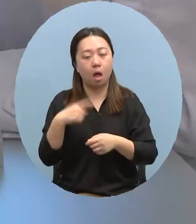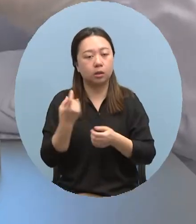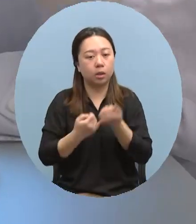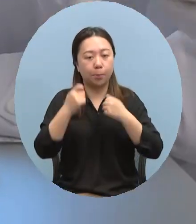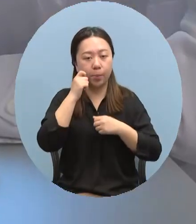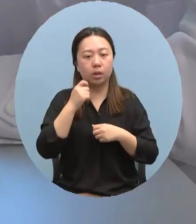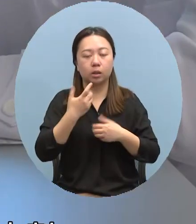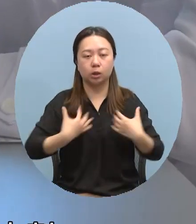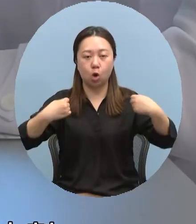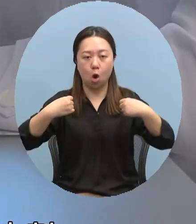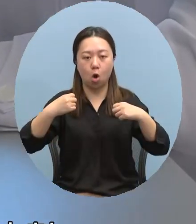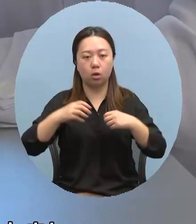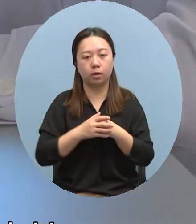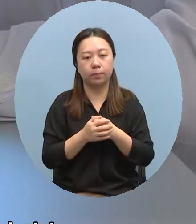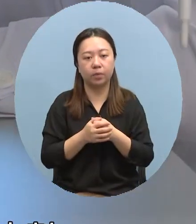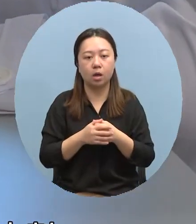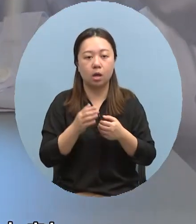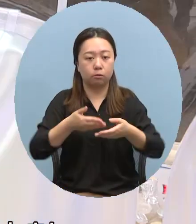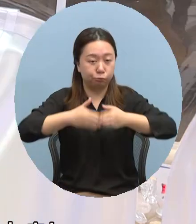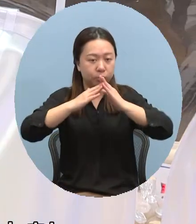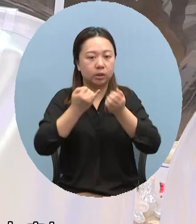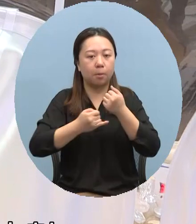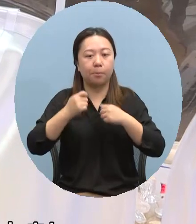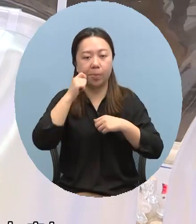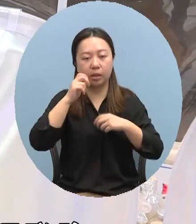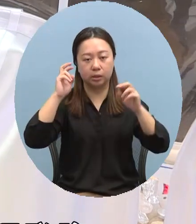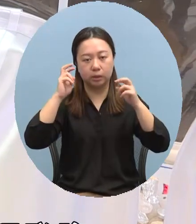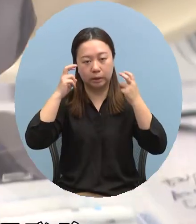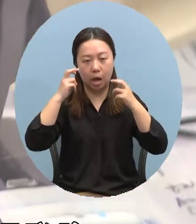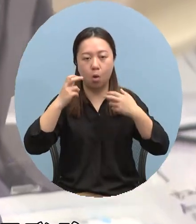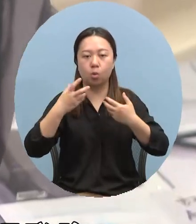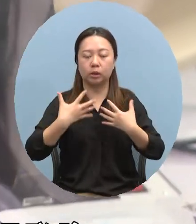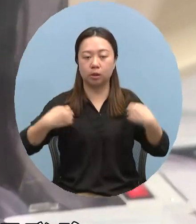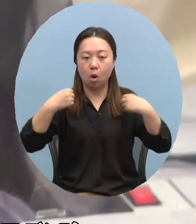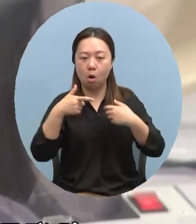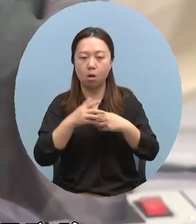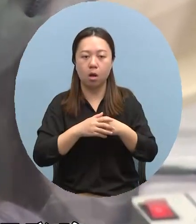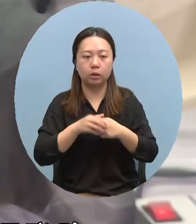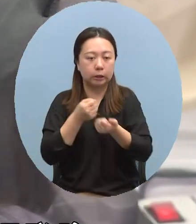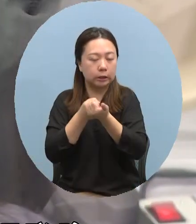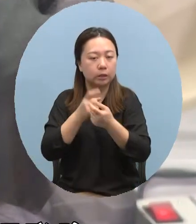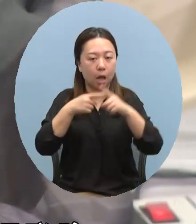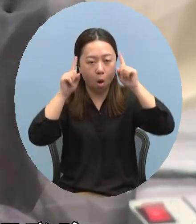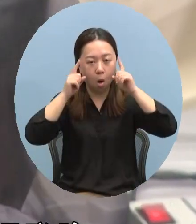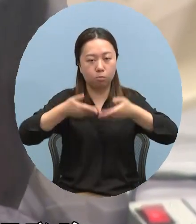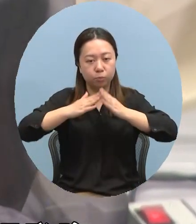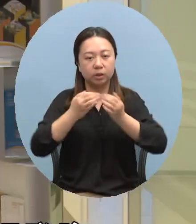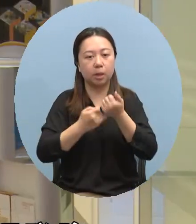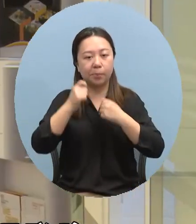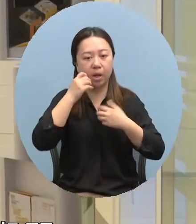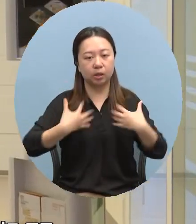面，政府會透過設立生命健康研發院資助計劃，支持本地大學設立生命健康研發